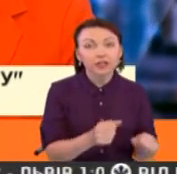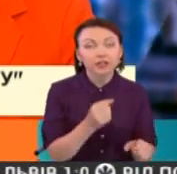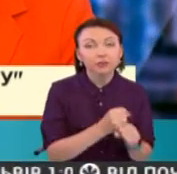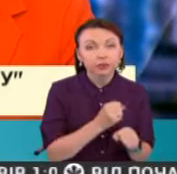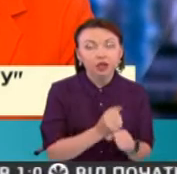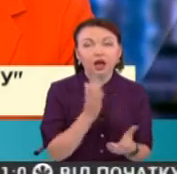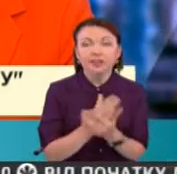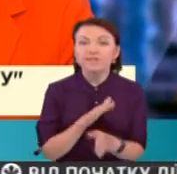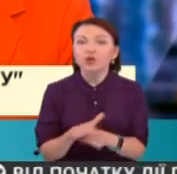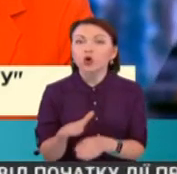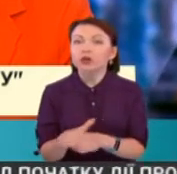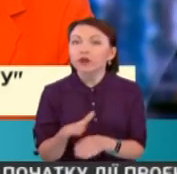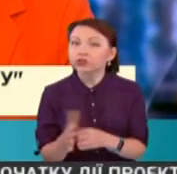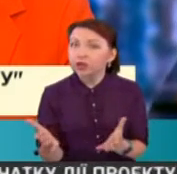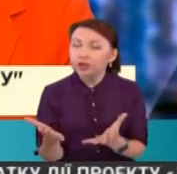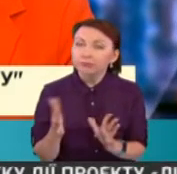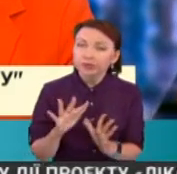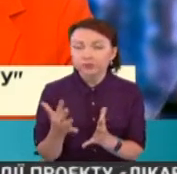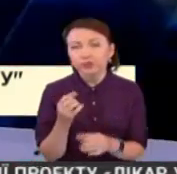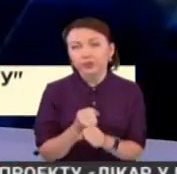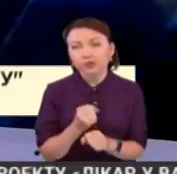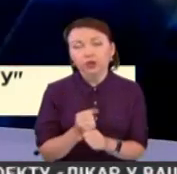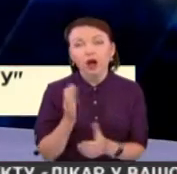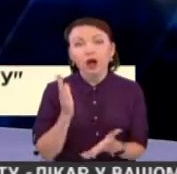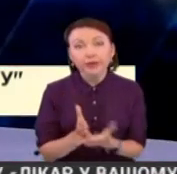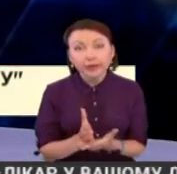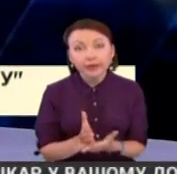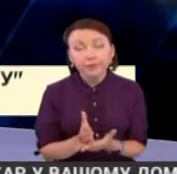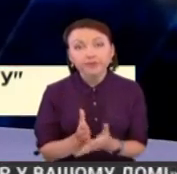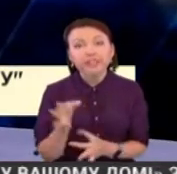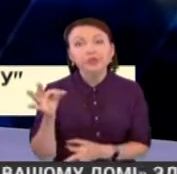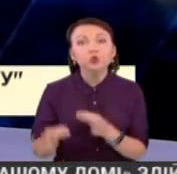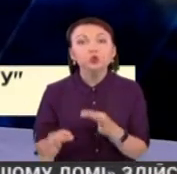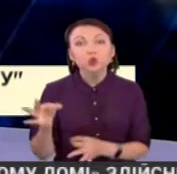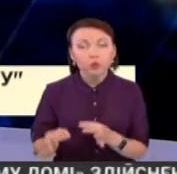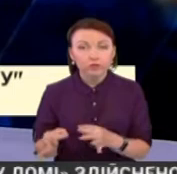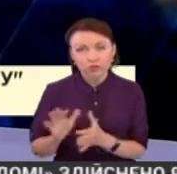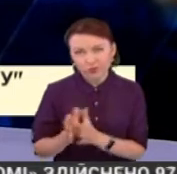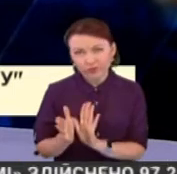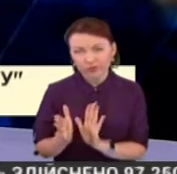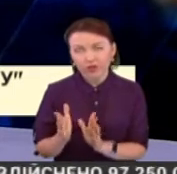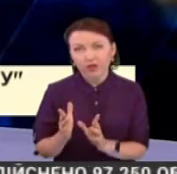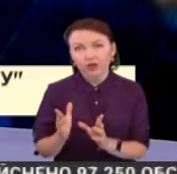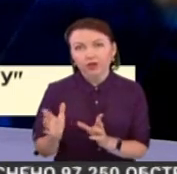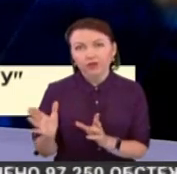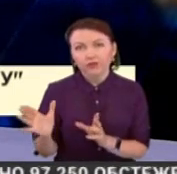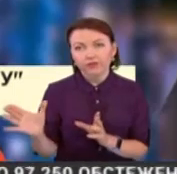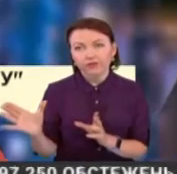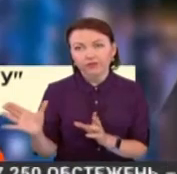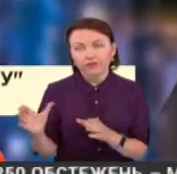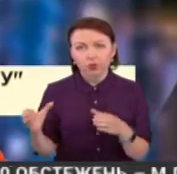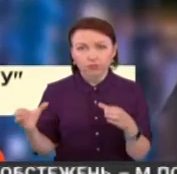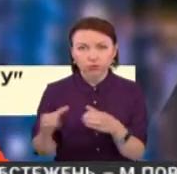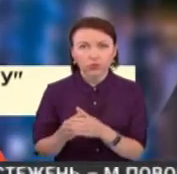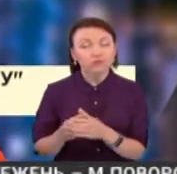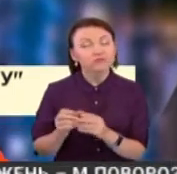є виконавча, яка більш-менш працює, а є судово, умовно, яка весь силовий блок. От